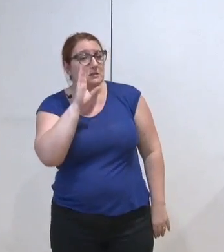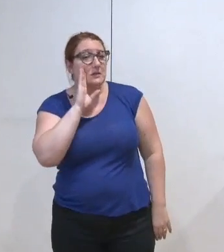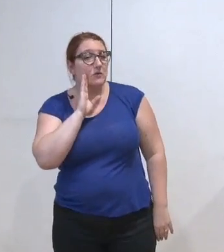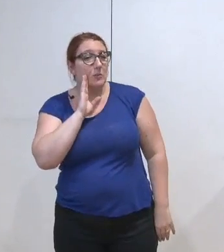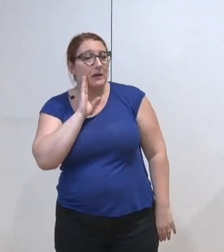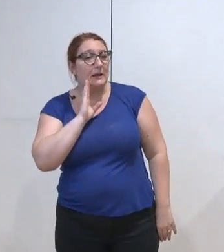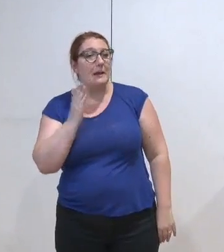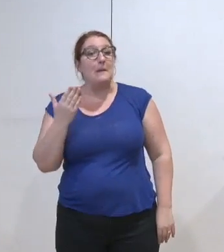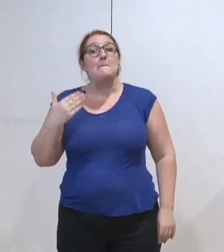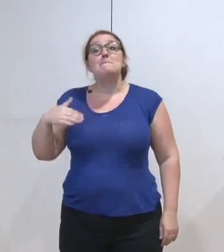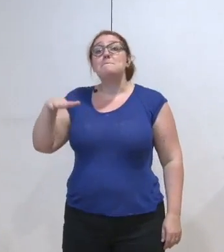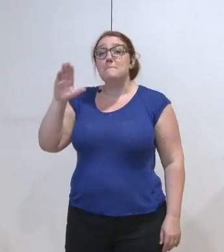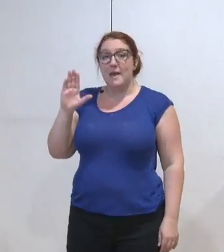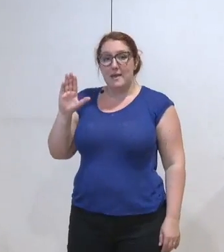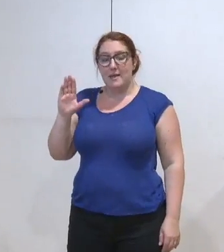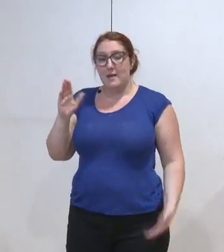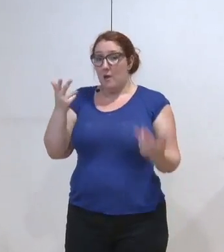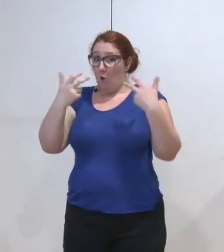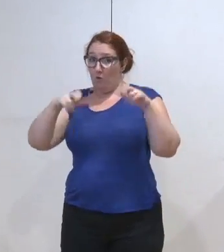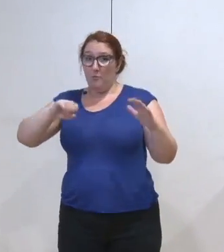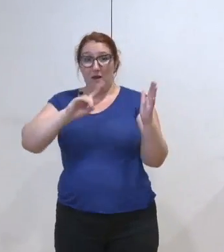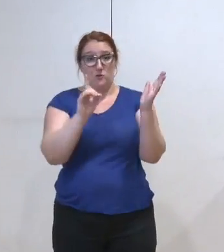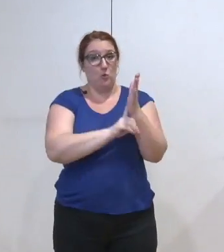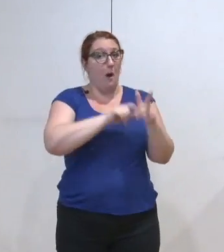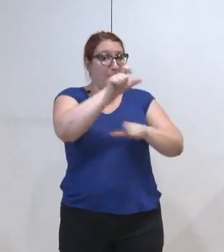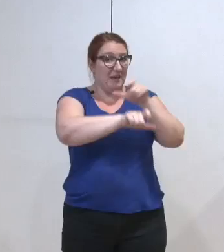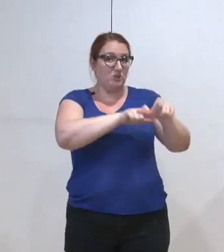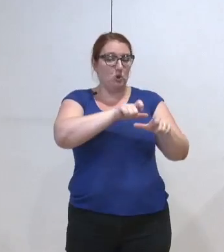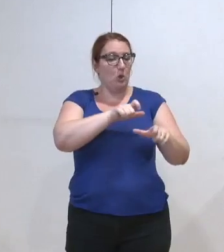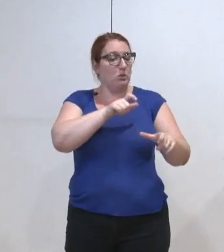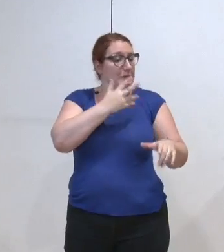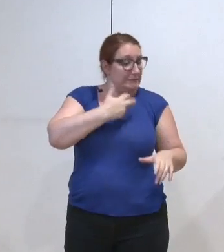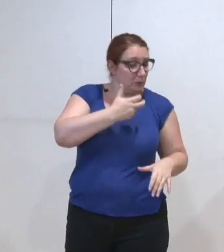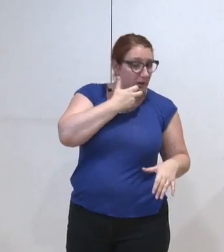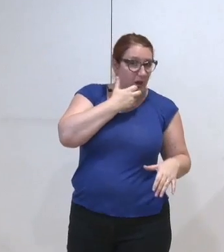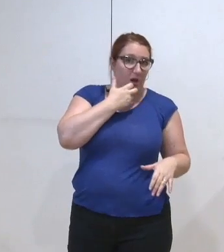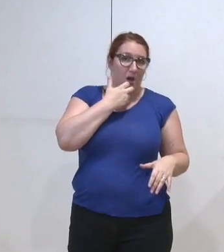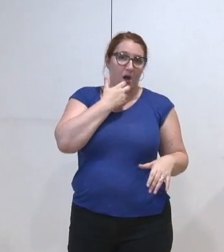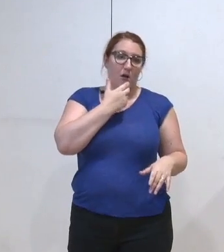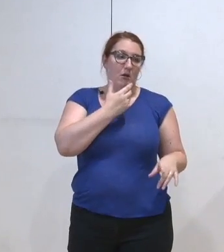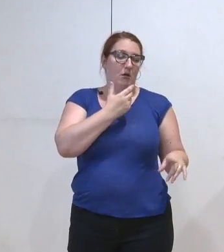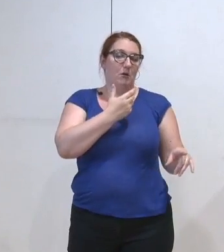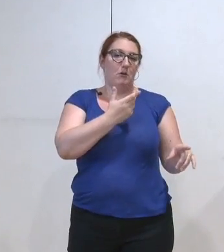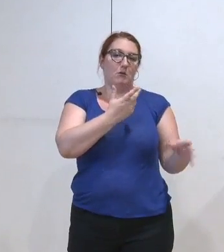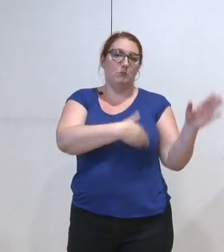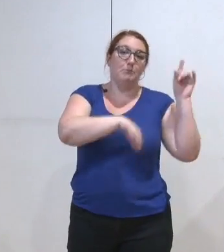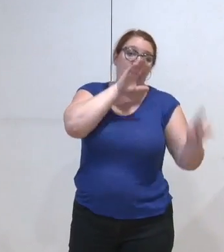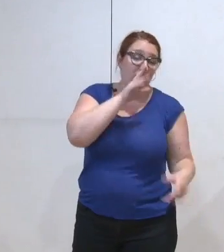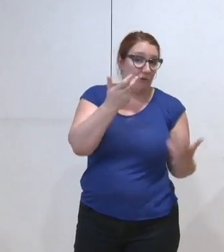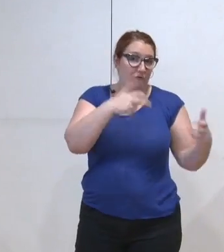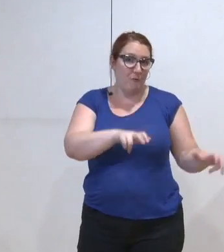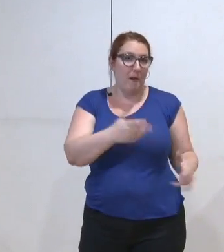autant sans pour autant pénaliser les droits de nos compatriotes mais en laissant libre cours à une immigration